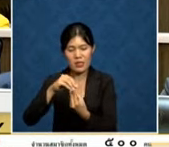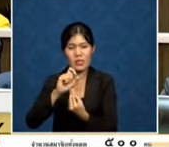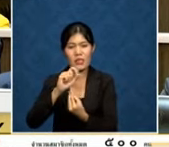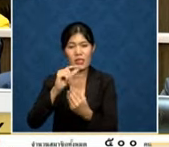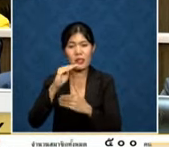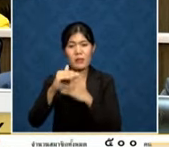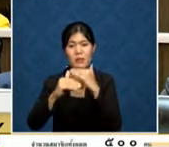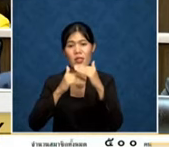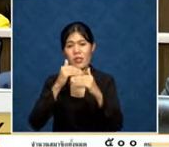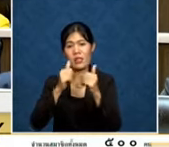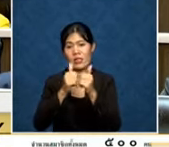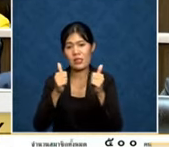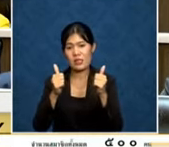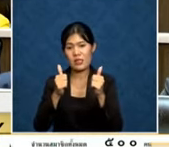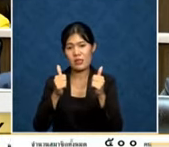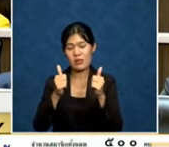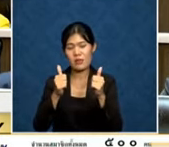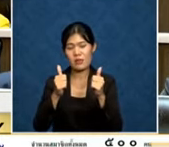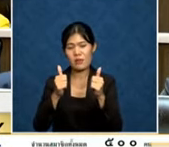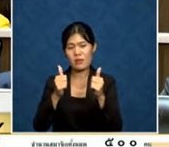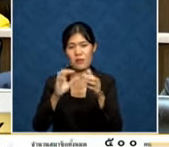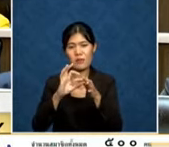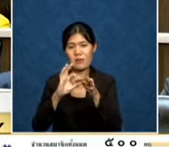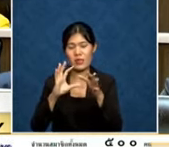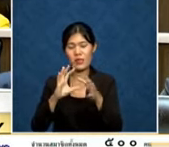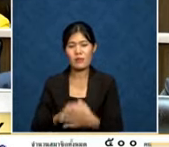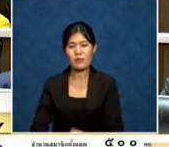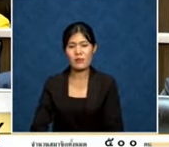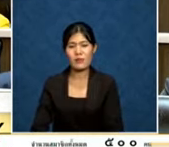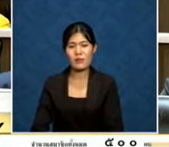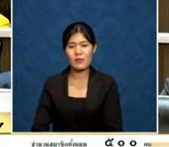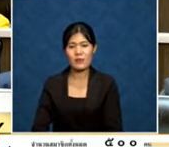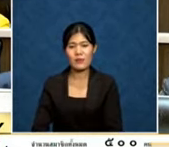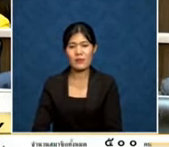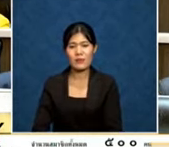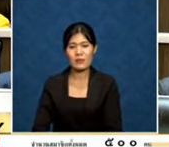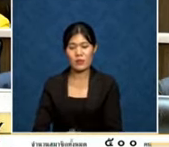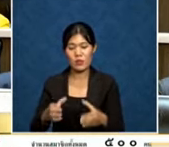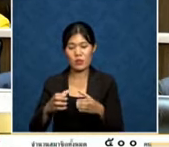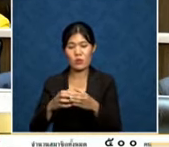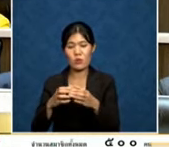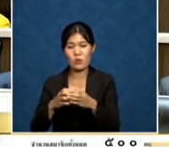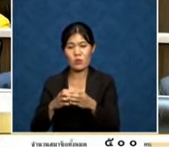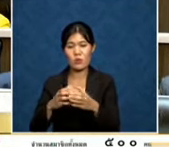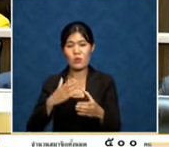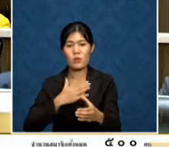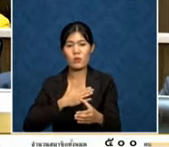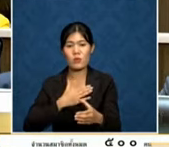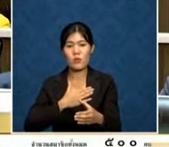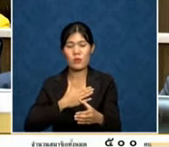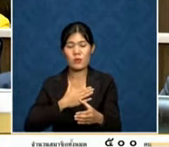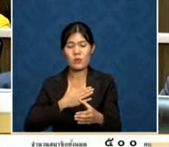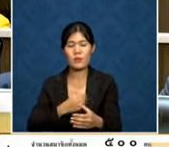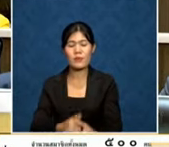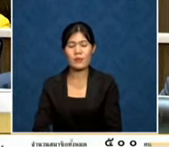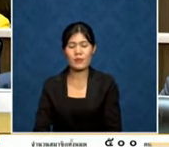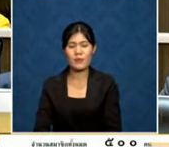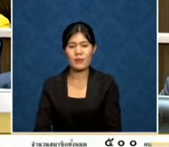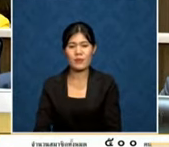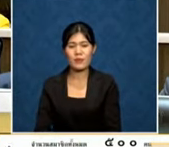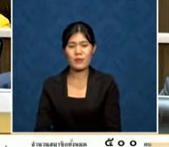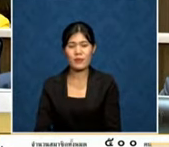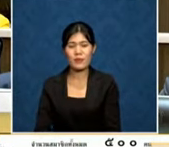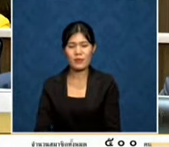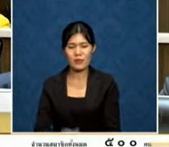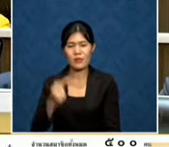นั้นเนี่ยคุ้มค่าและก่อให้เกิดประโยชน์ในส่วนของภูมิใจไทยในส่วนของสมาชิกสภาผู้แทนราษฎรนั้นเนี่ย